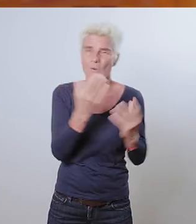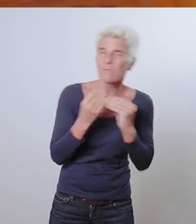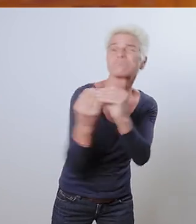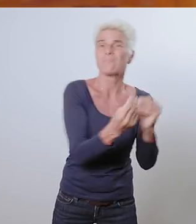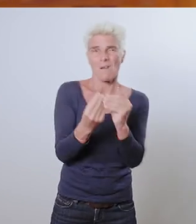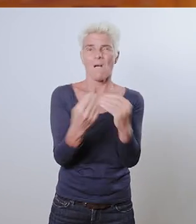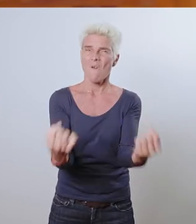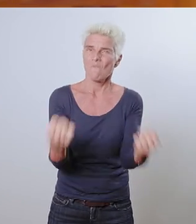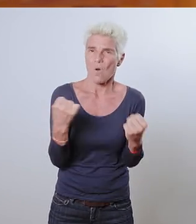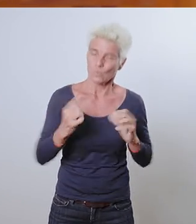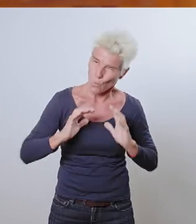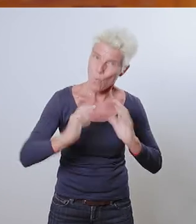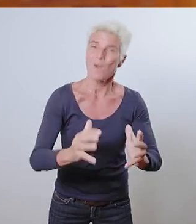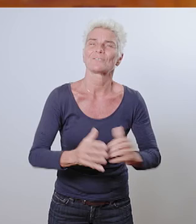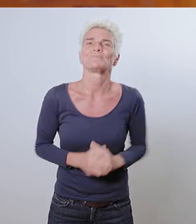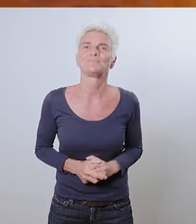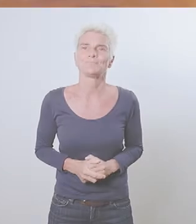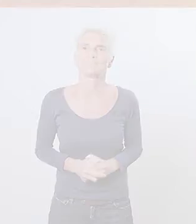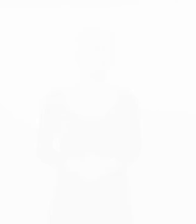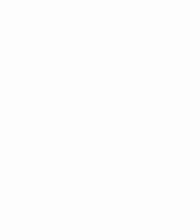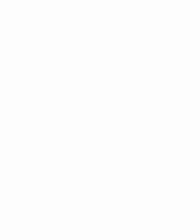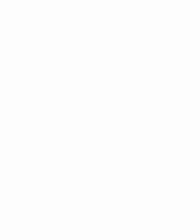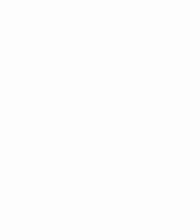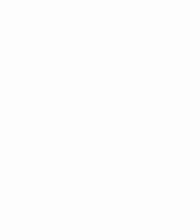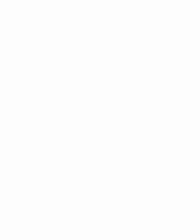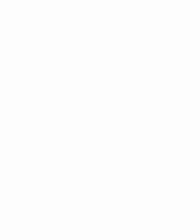force épique où âge